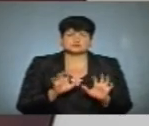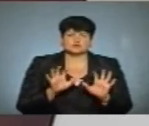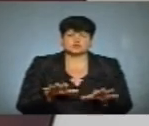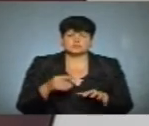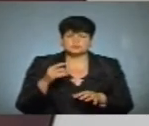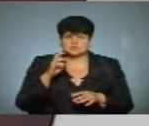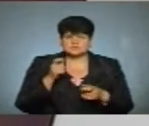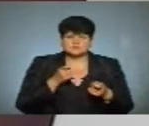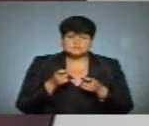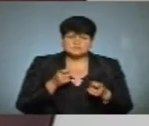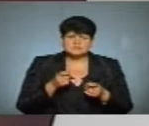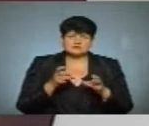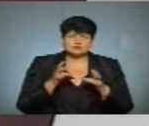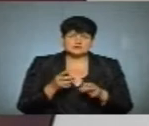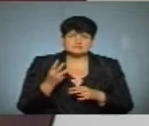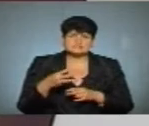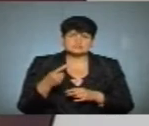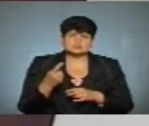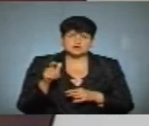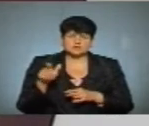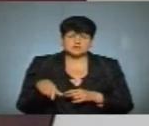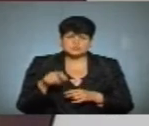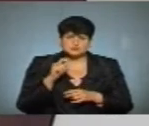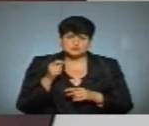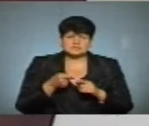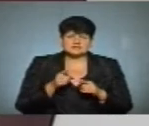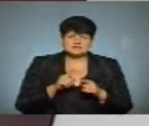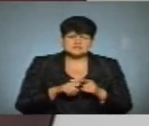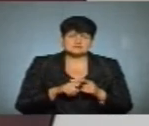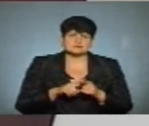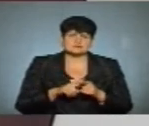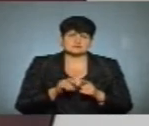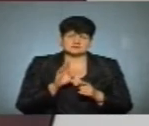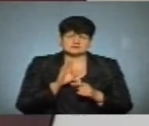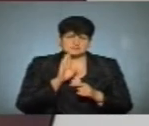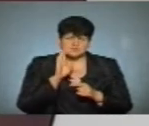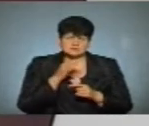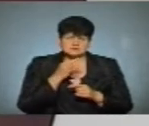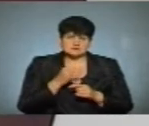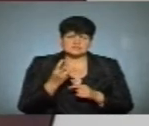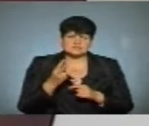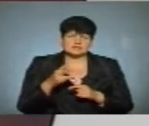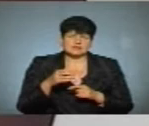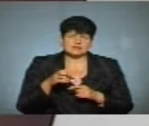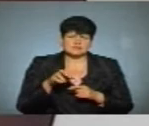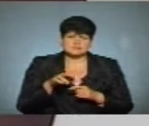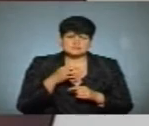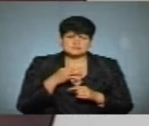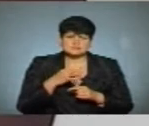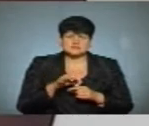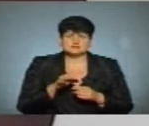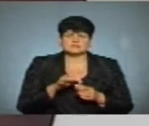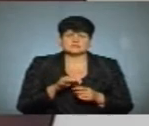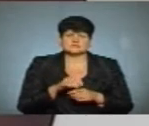Загалом у цій аварії травмувалася 31 людина з України. Це дані на ранок 3 липня, розповіла речниця Міністерства закордонних справ